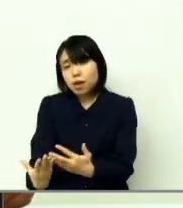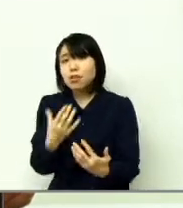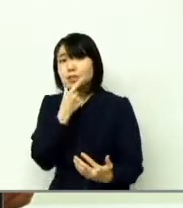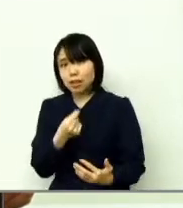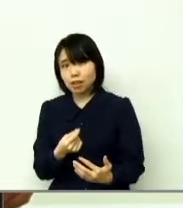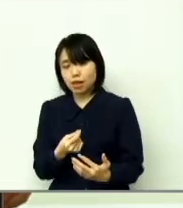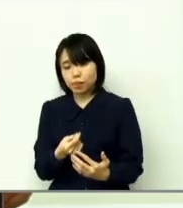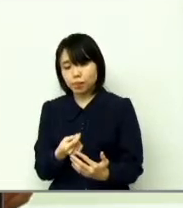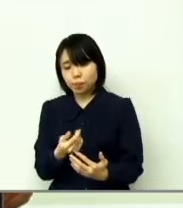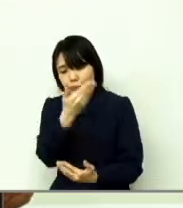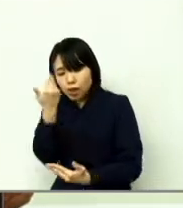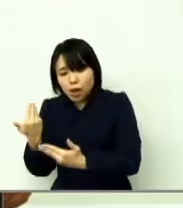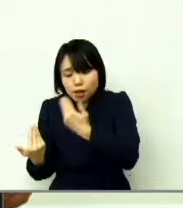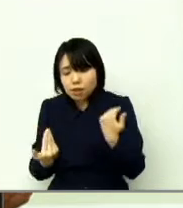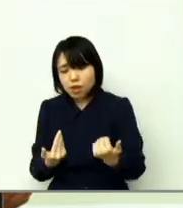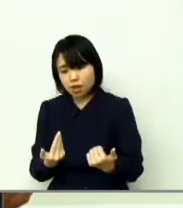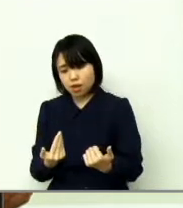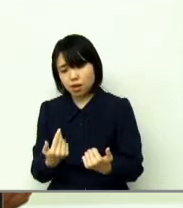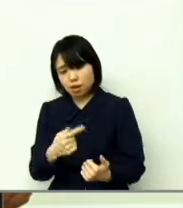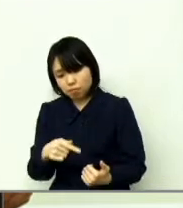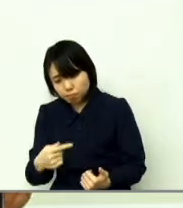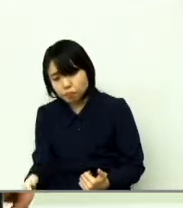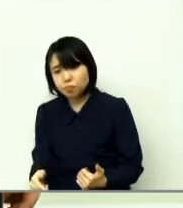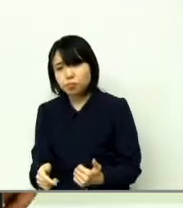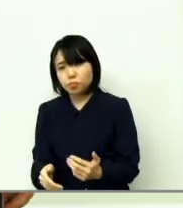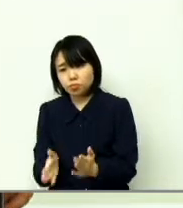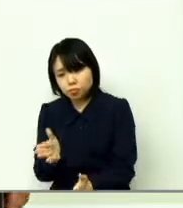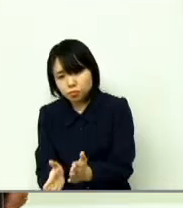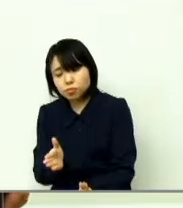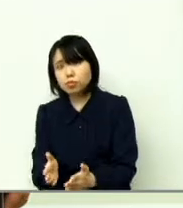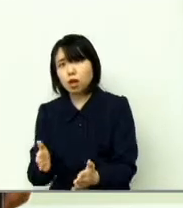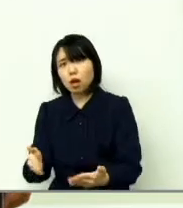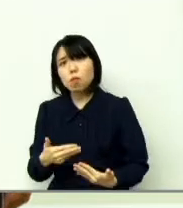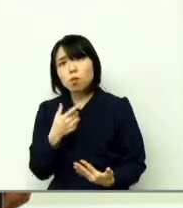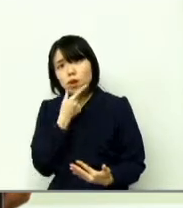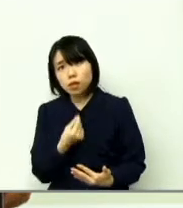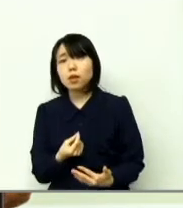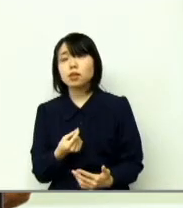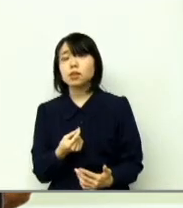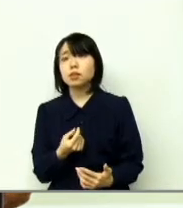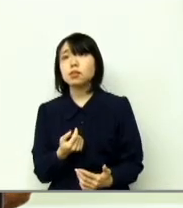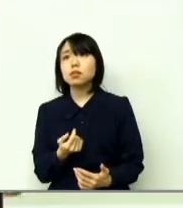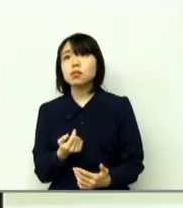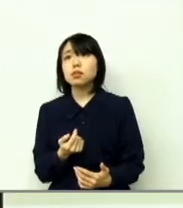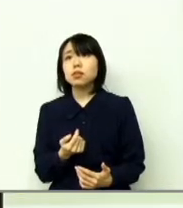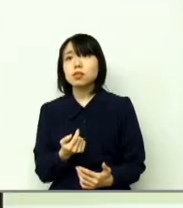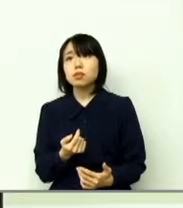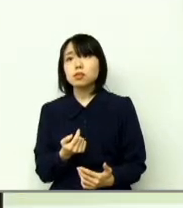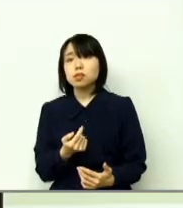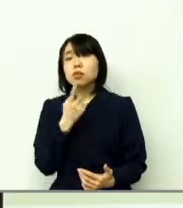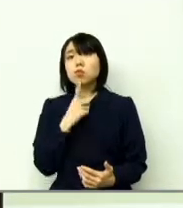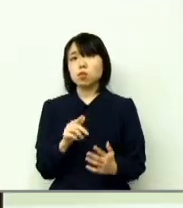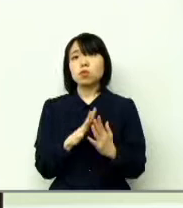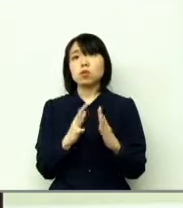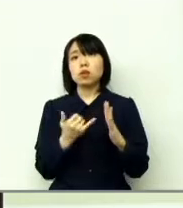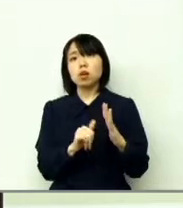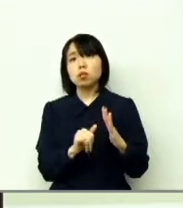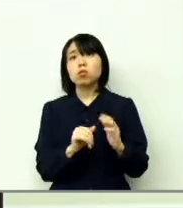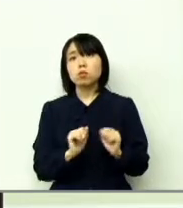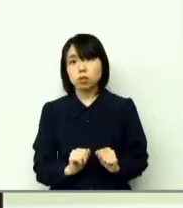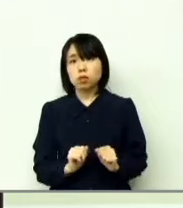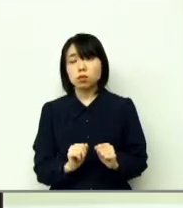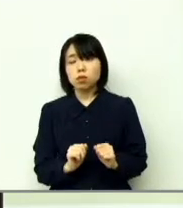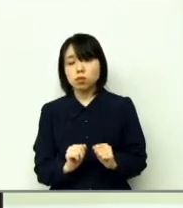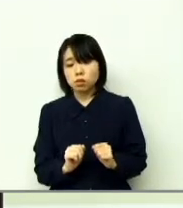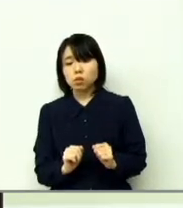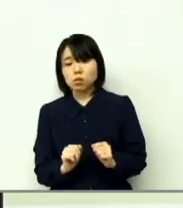やかな子育てをしていきたいという世帯家族にとっては、やはりこの小規模